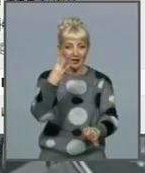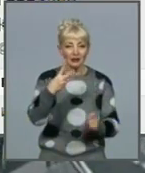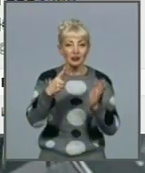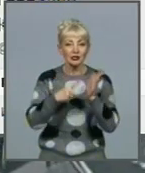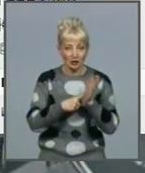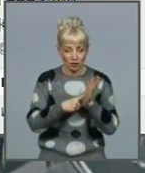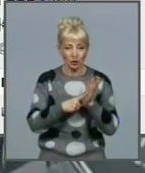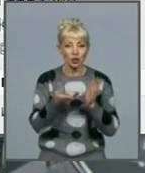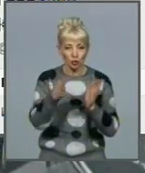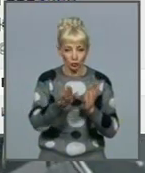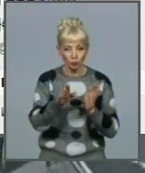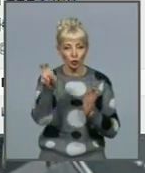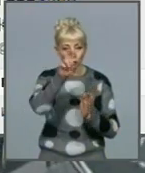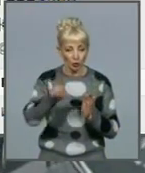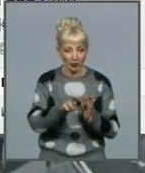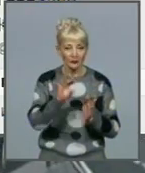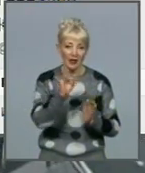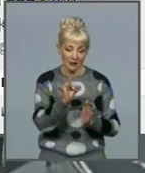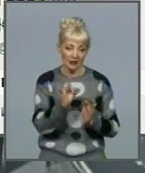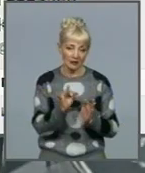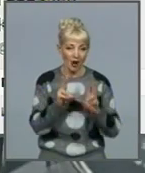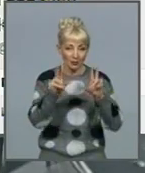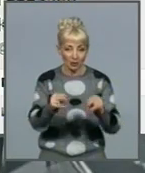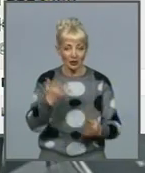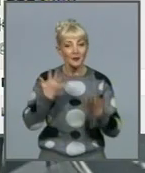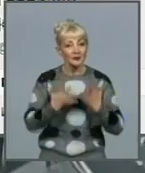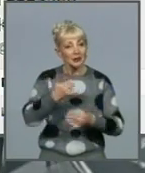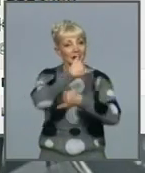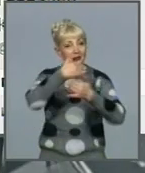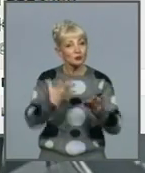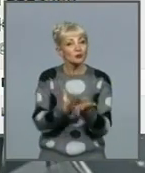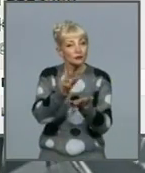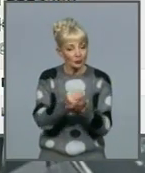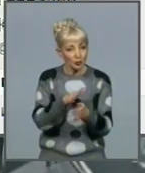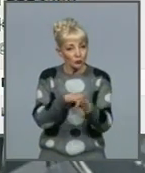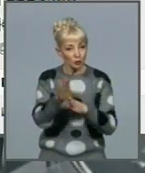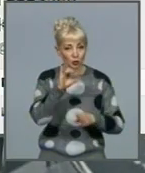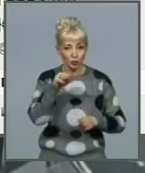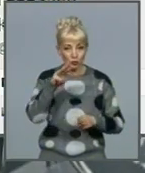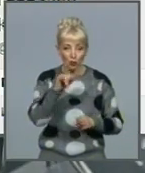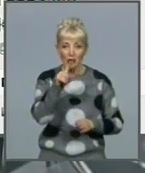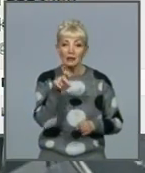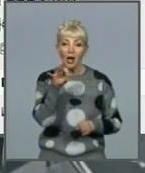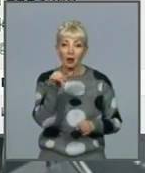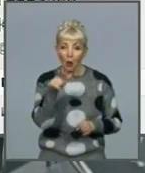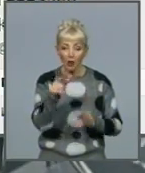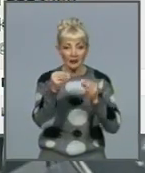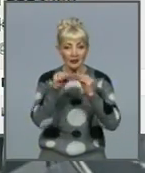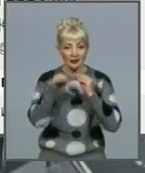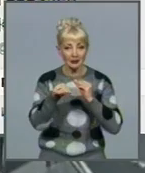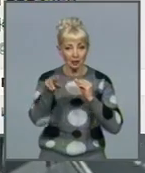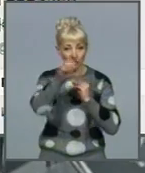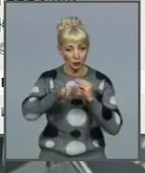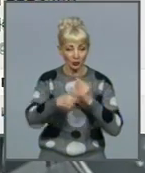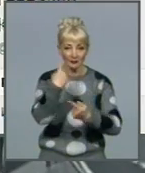10 штук и давали гарантии. Что если не сможешь выплатить всю сумму, залоговые 10 тысяч долларов вернем. Там